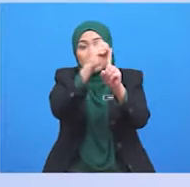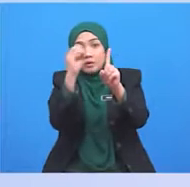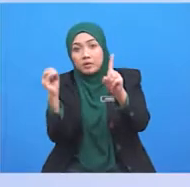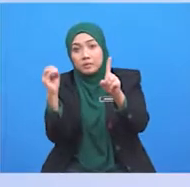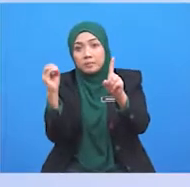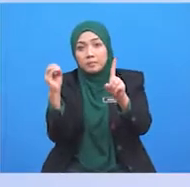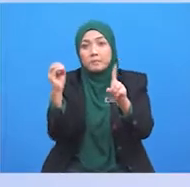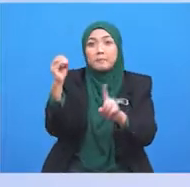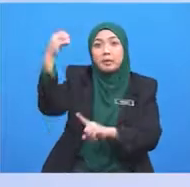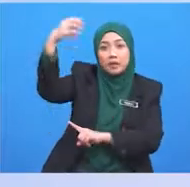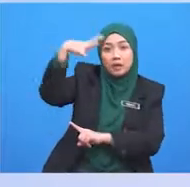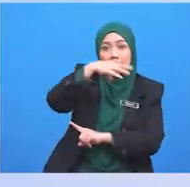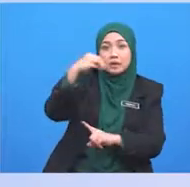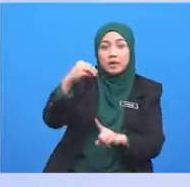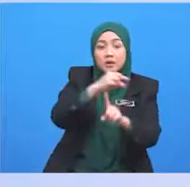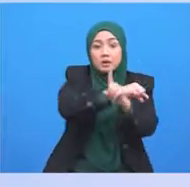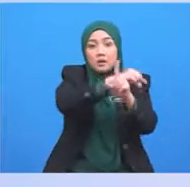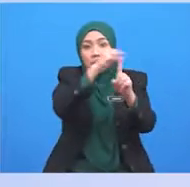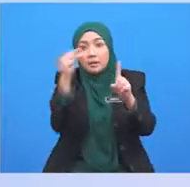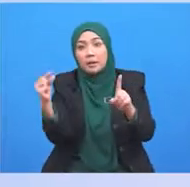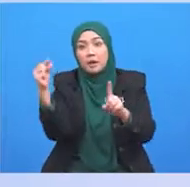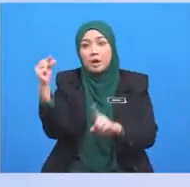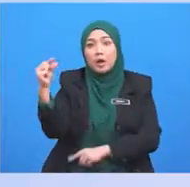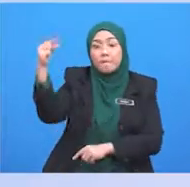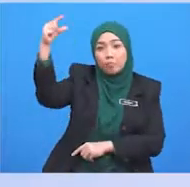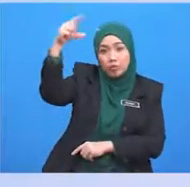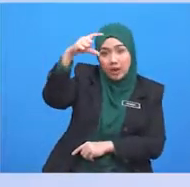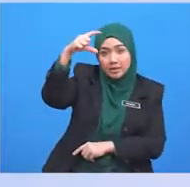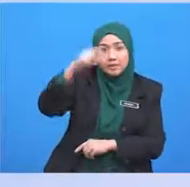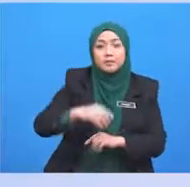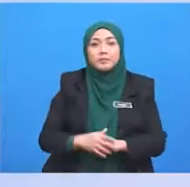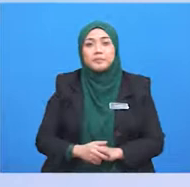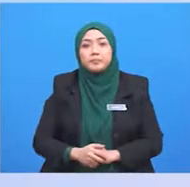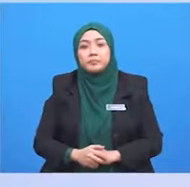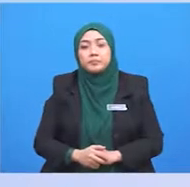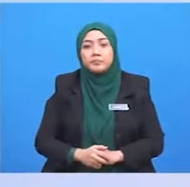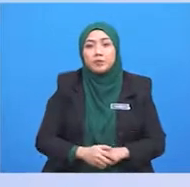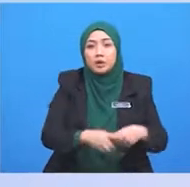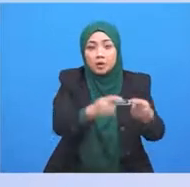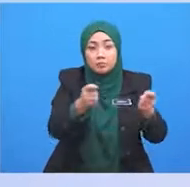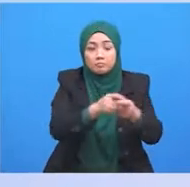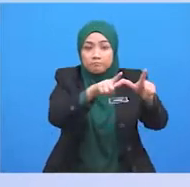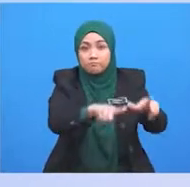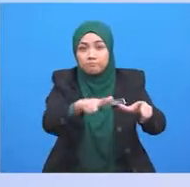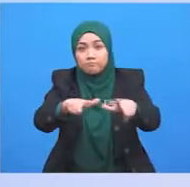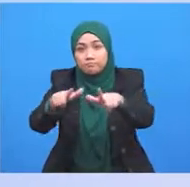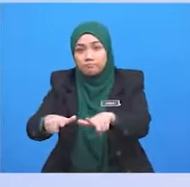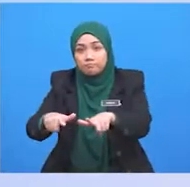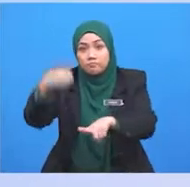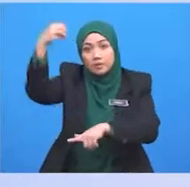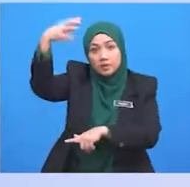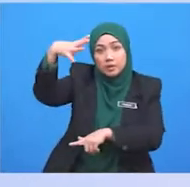Keempat, perubahan ketinggian dan kedudukan matahari pada tengah